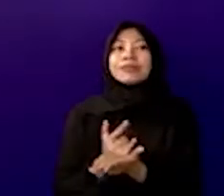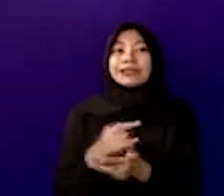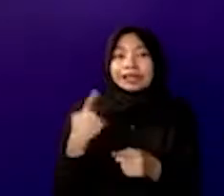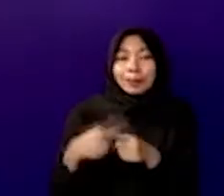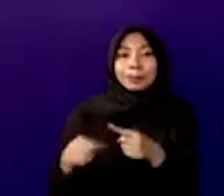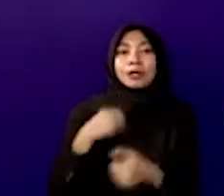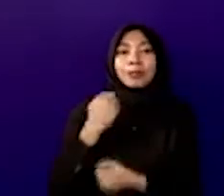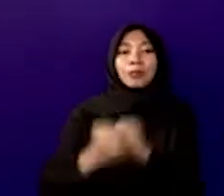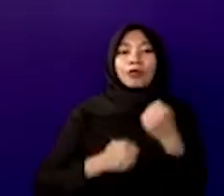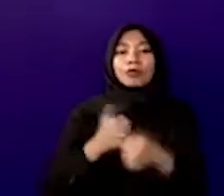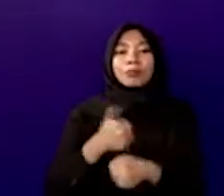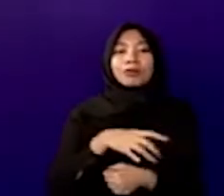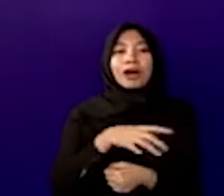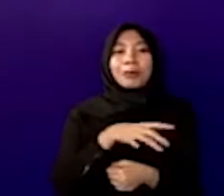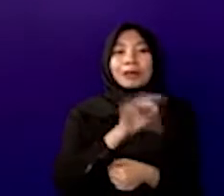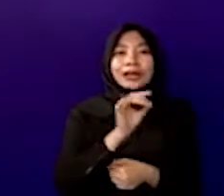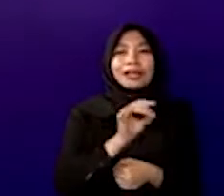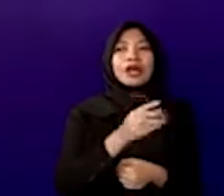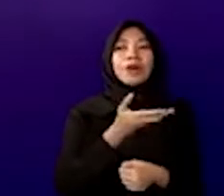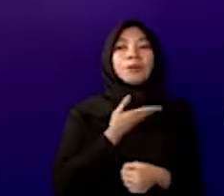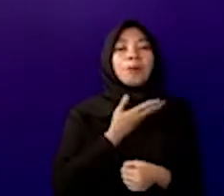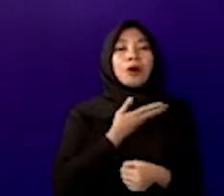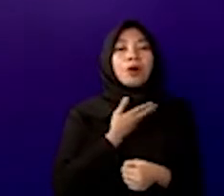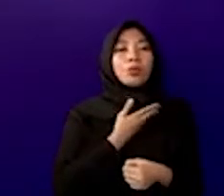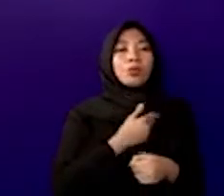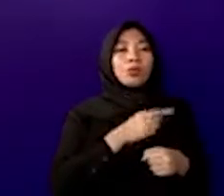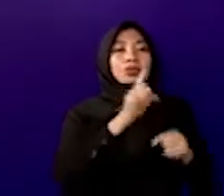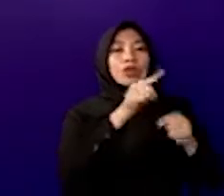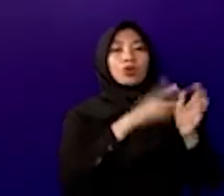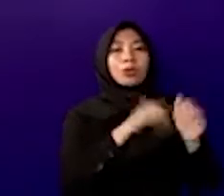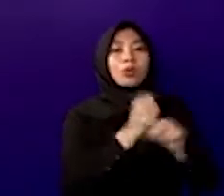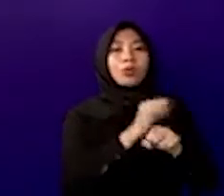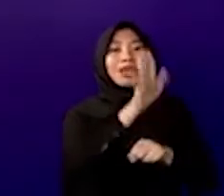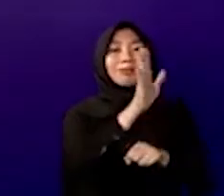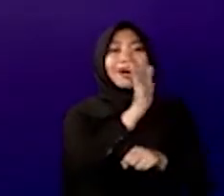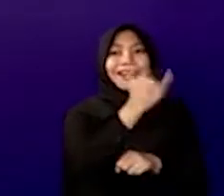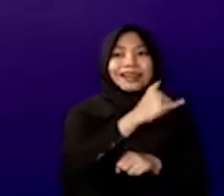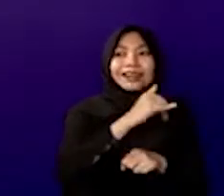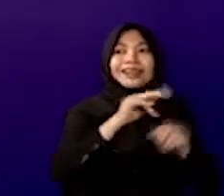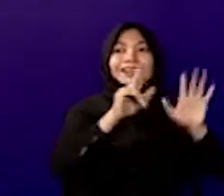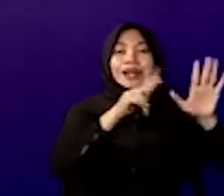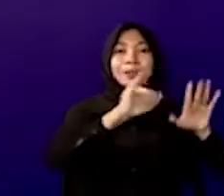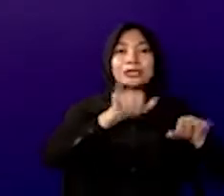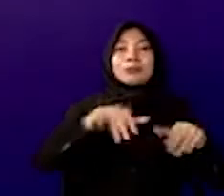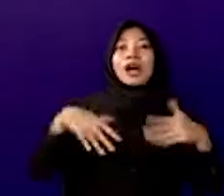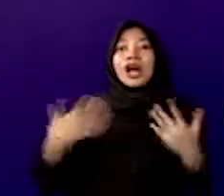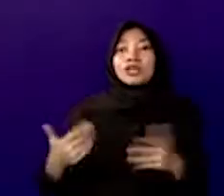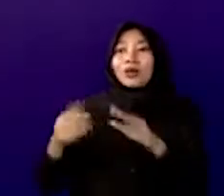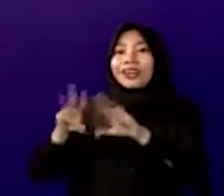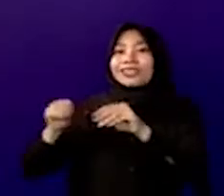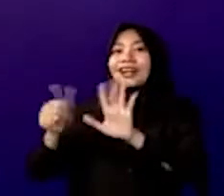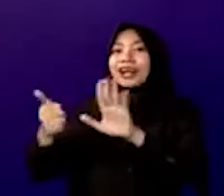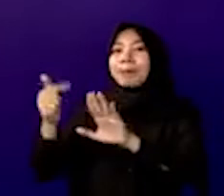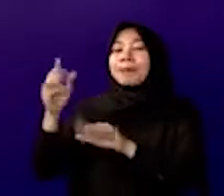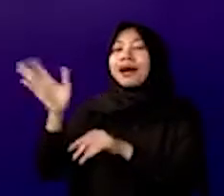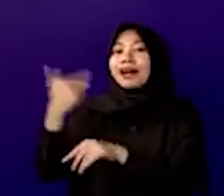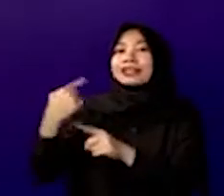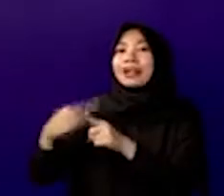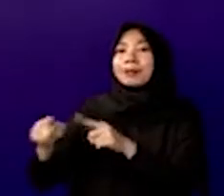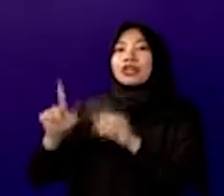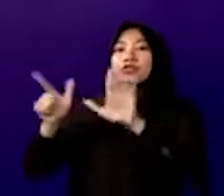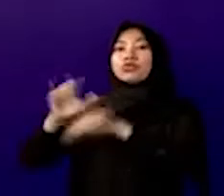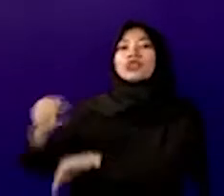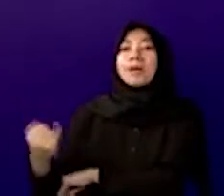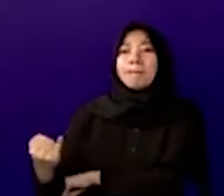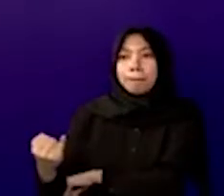e 5 hari 8 jam apa 7 jam 6 hari jadi tentu ini beberapa hal yang